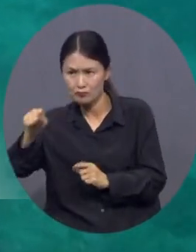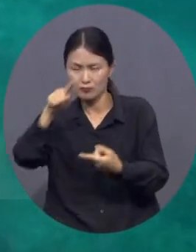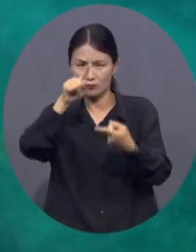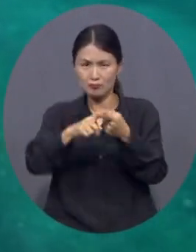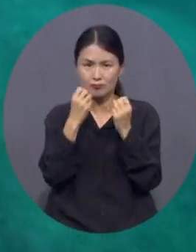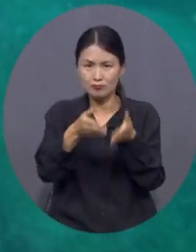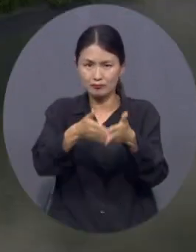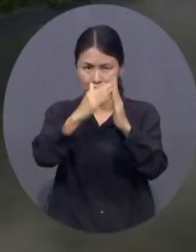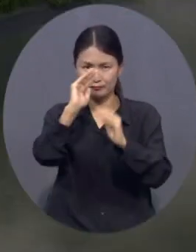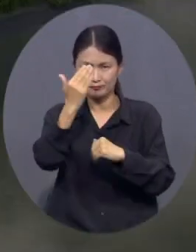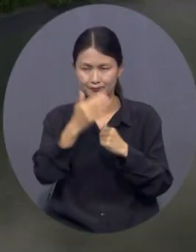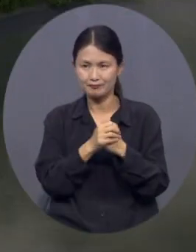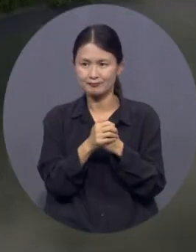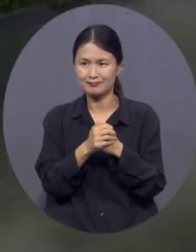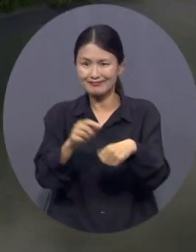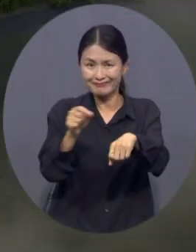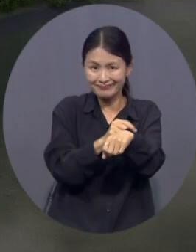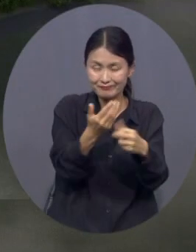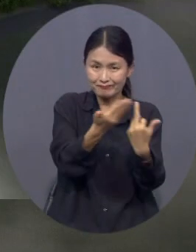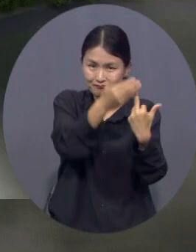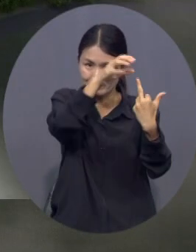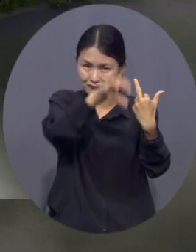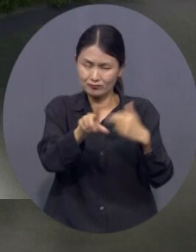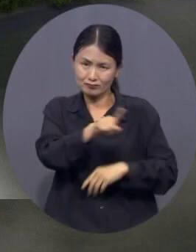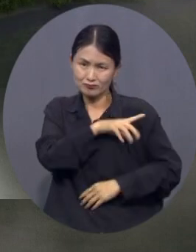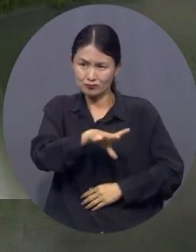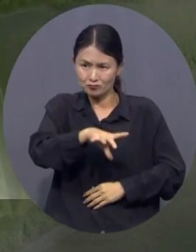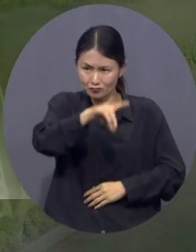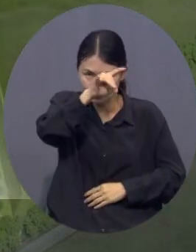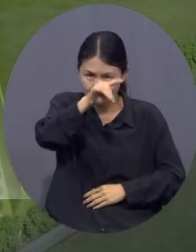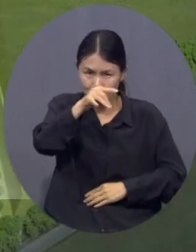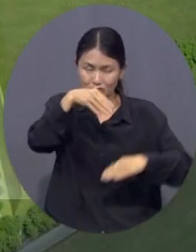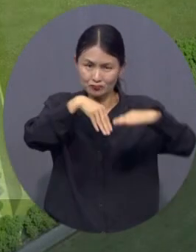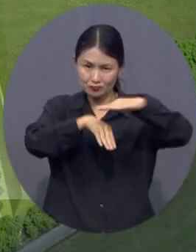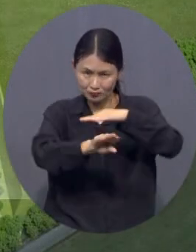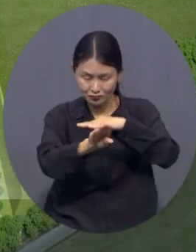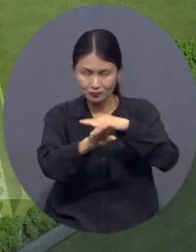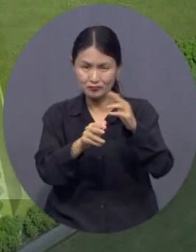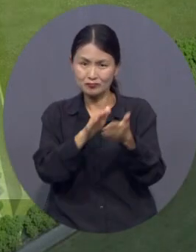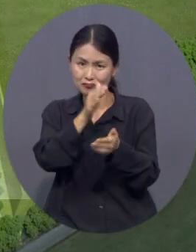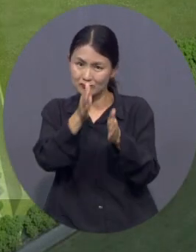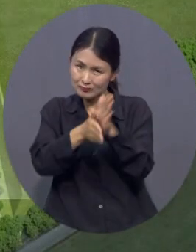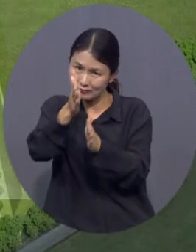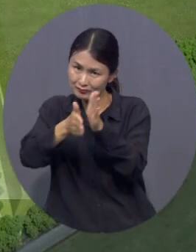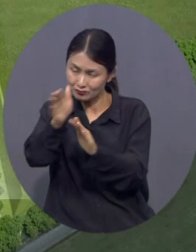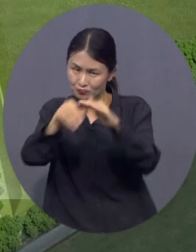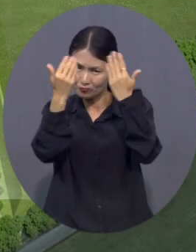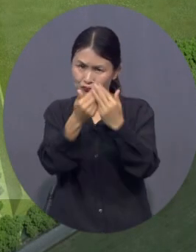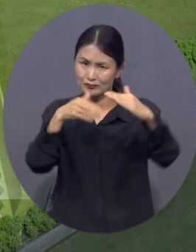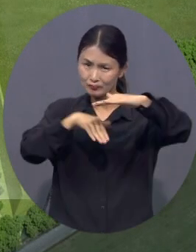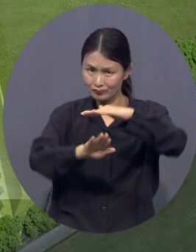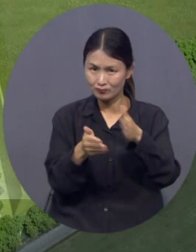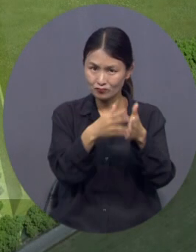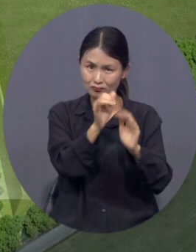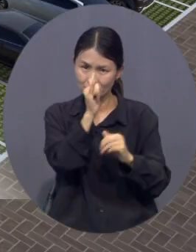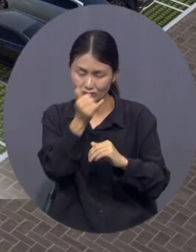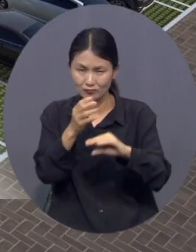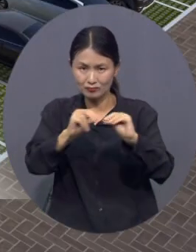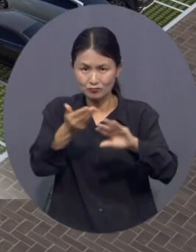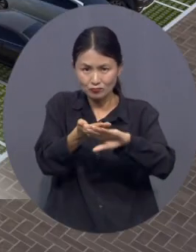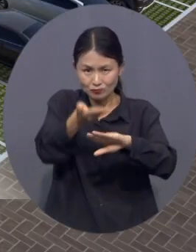설치합니다. 특히 제주에서는 처음으로 하수 처리 시설이 모두 지하에 설치되고